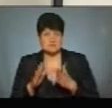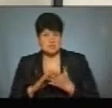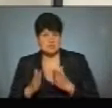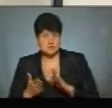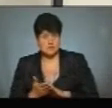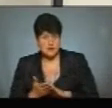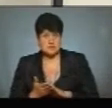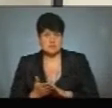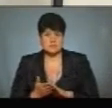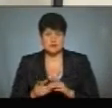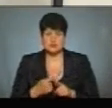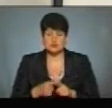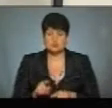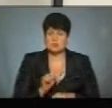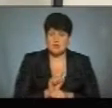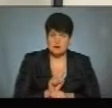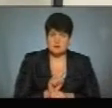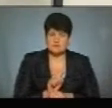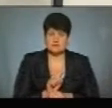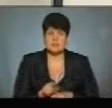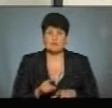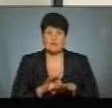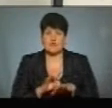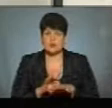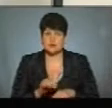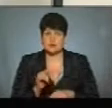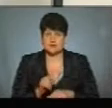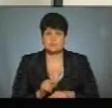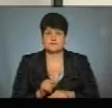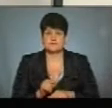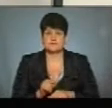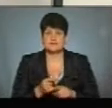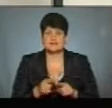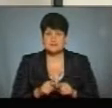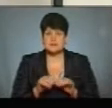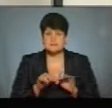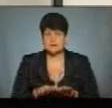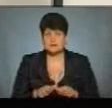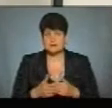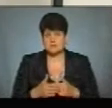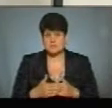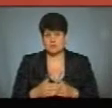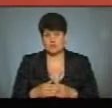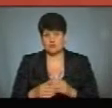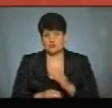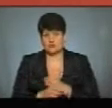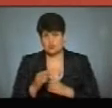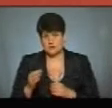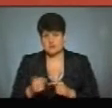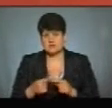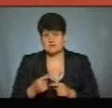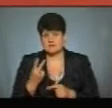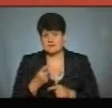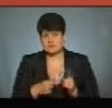надзвичайні ситуації, вибори там призупинялися, вони там проводилися, це здається, на Близькому Сході, вони там через